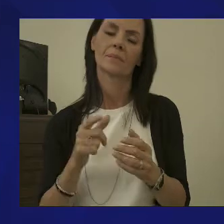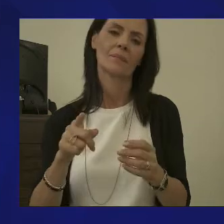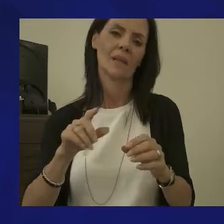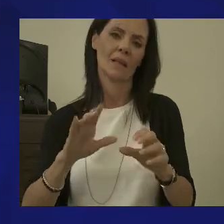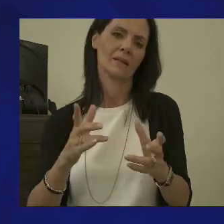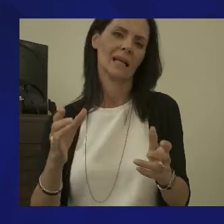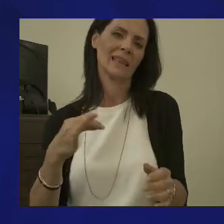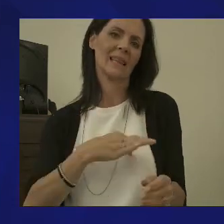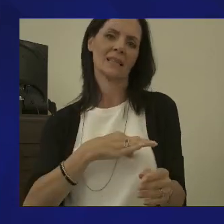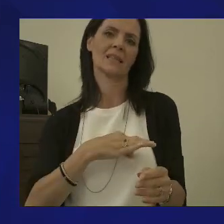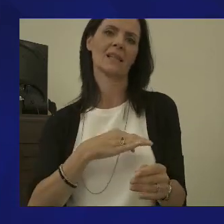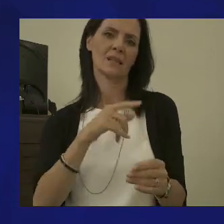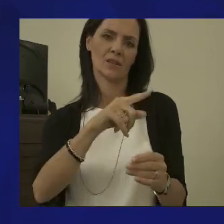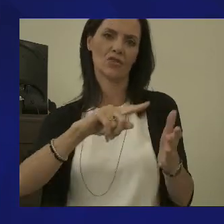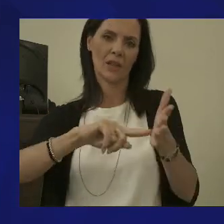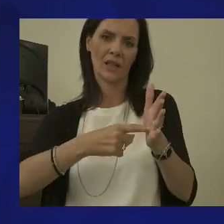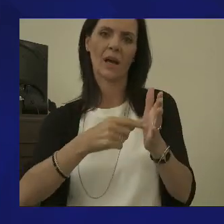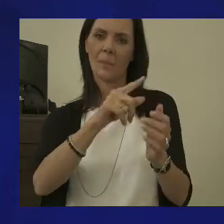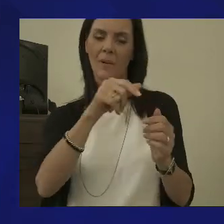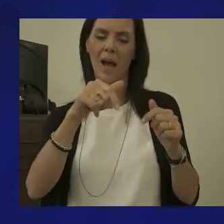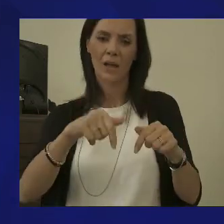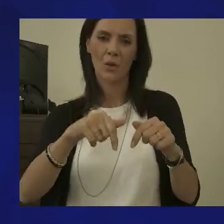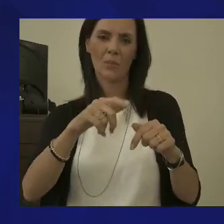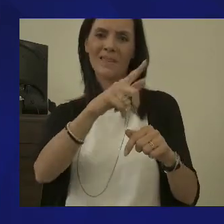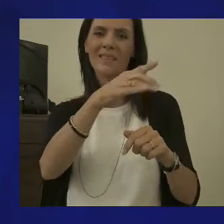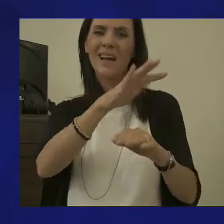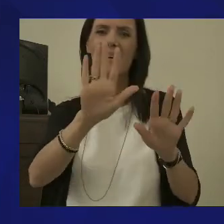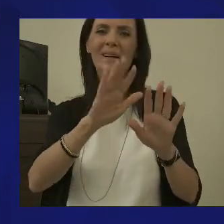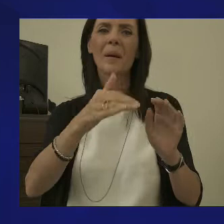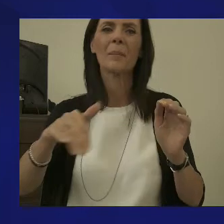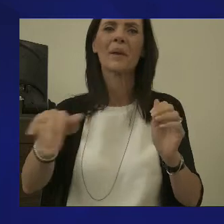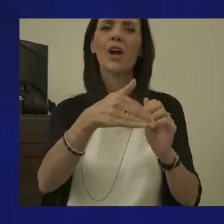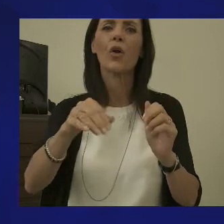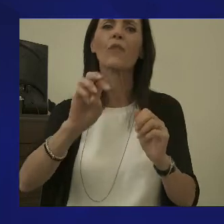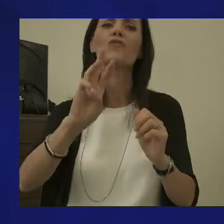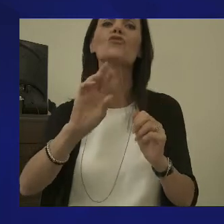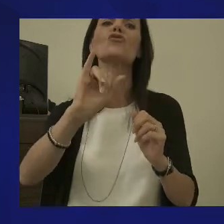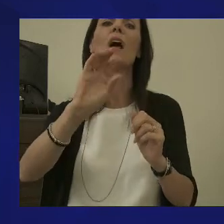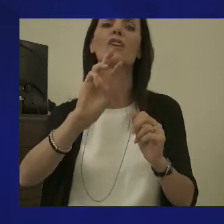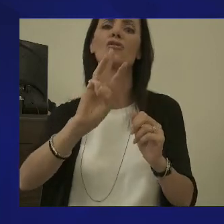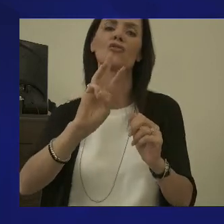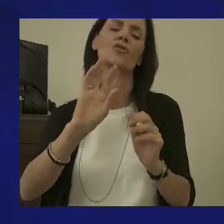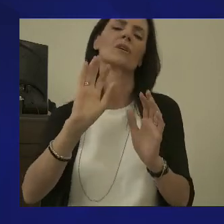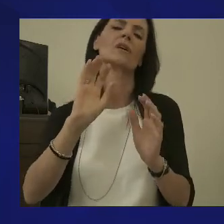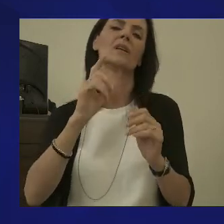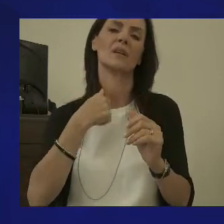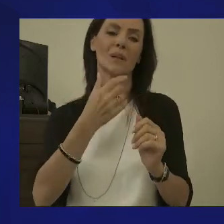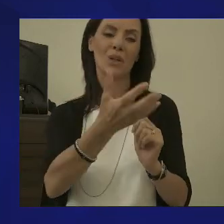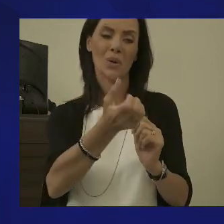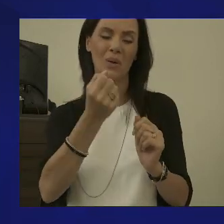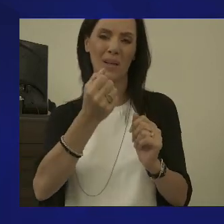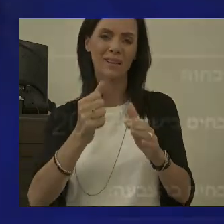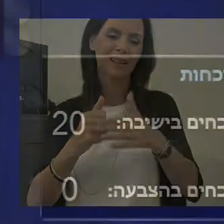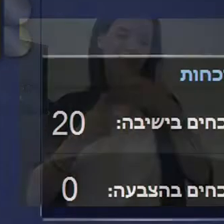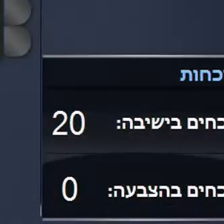הנזקים שנגרמו שם, גם היום כשאתם רואים את זה ומסתכלים על זה רק ברחוב השיש, זה פשוט חבל הזמן. אם אני לוקח את הצד